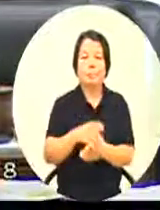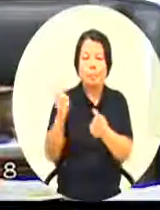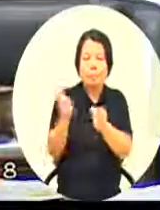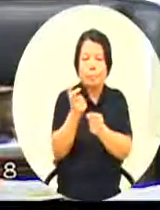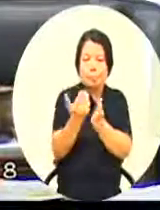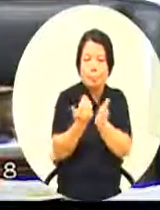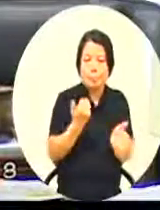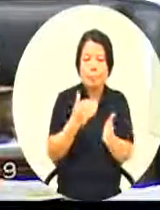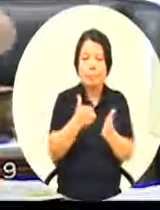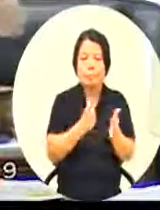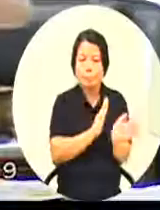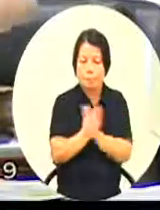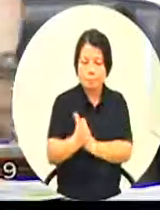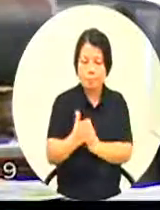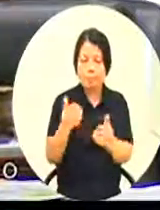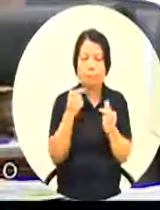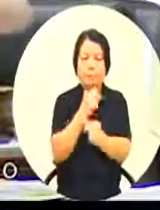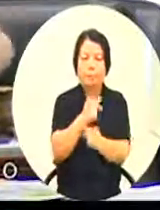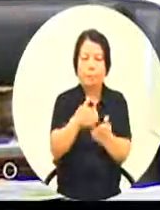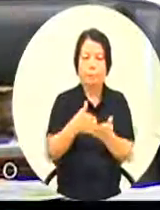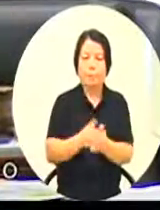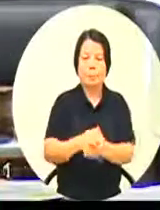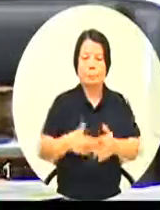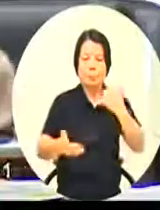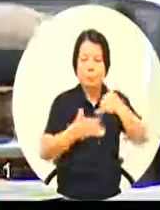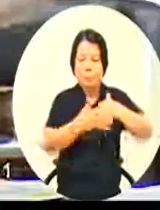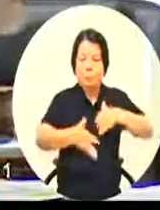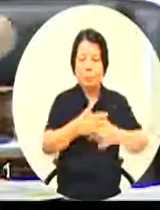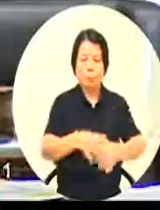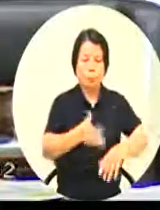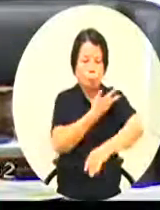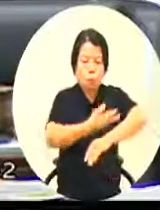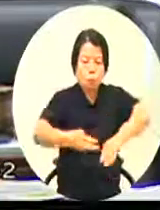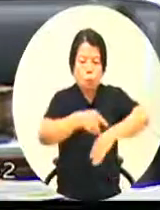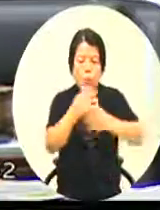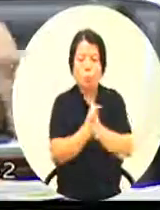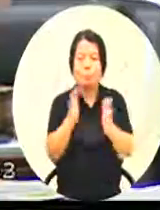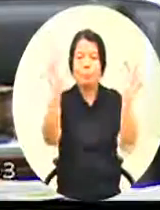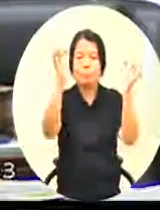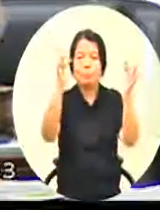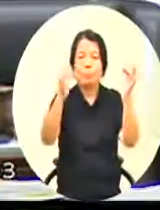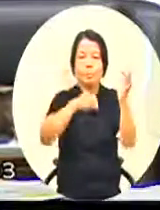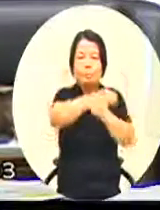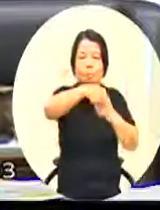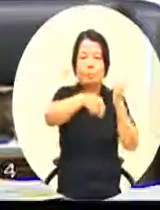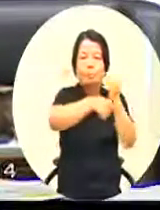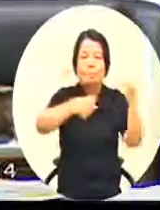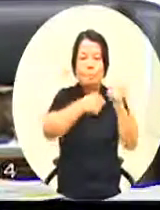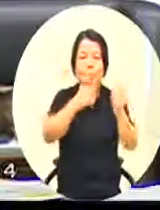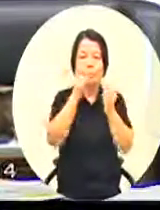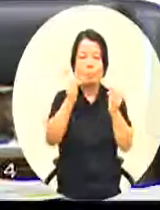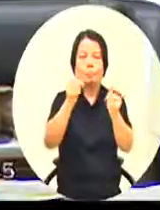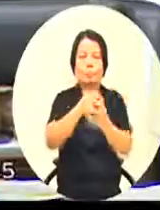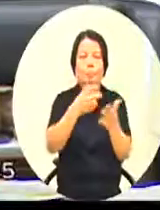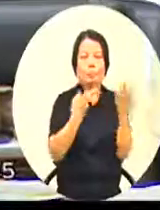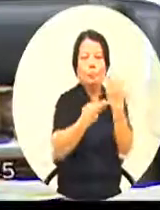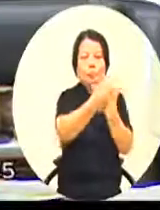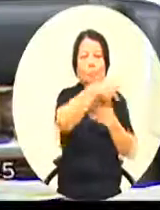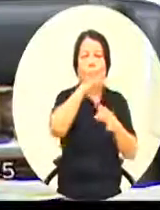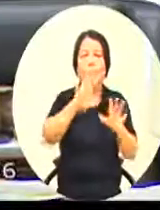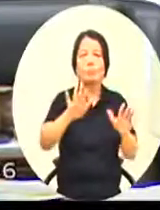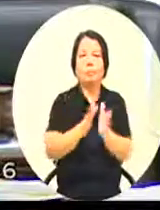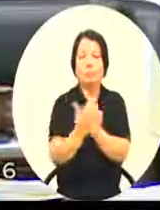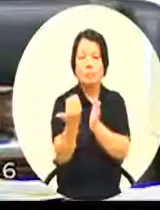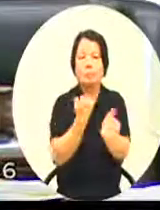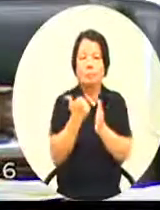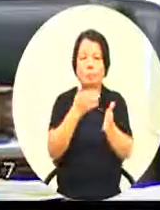前，我们就要先准备说，哦，咱的狗仔有签无？咱的树仔有绑好无？还有咱的树仔有修正无？我觉得这个前置